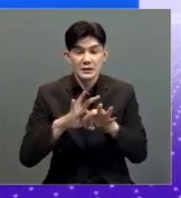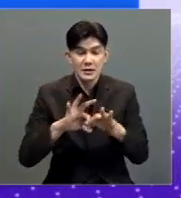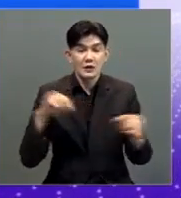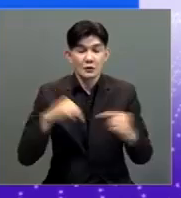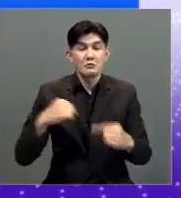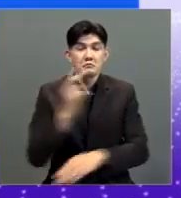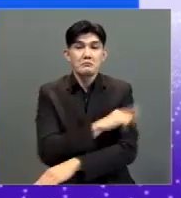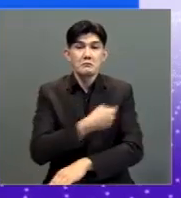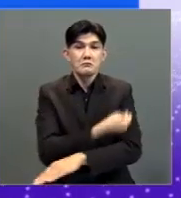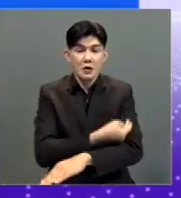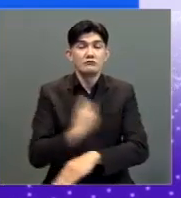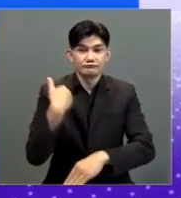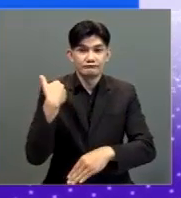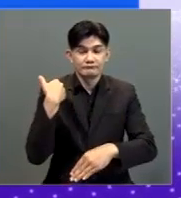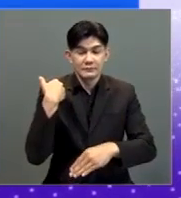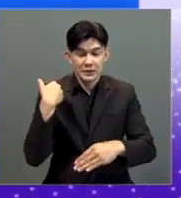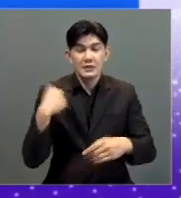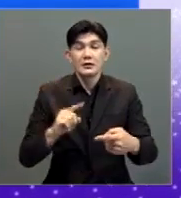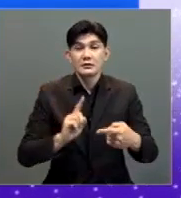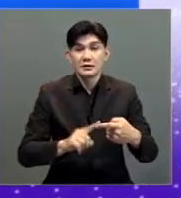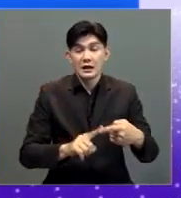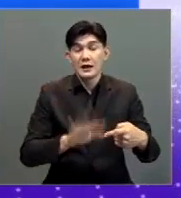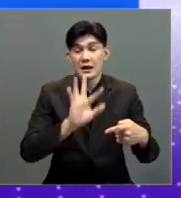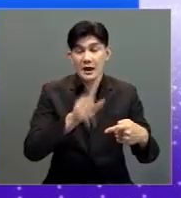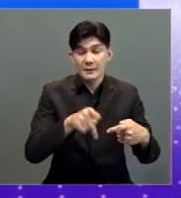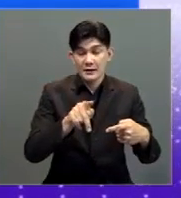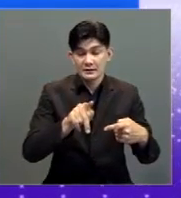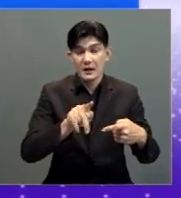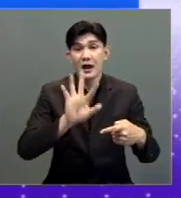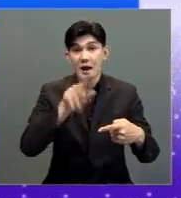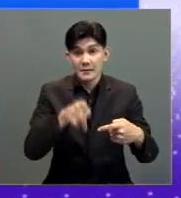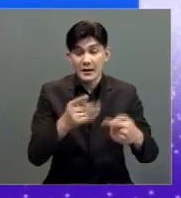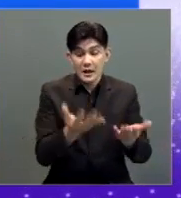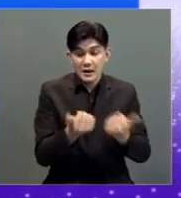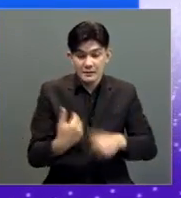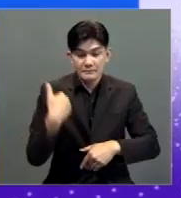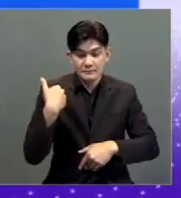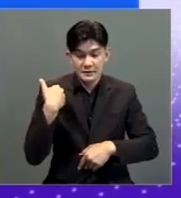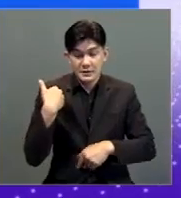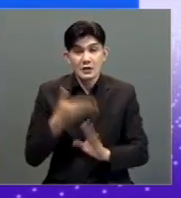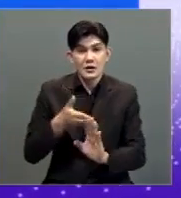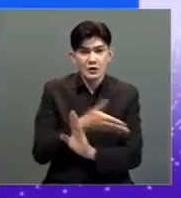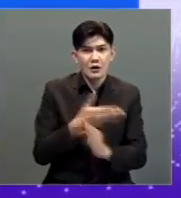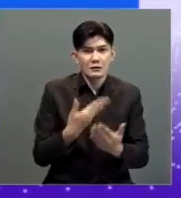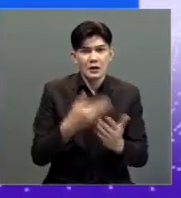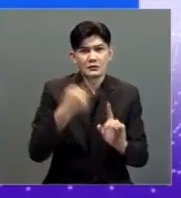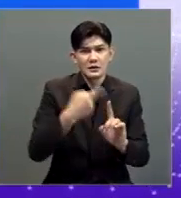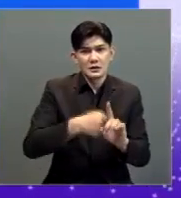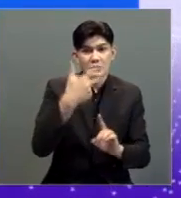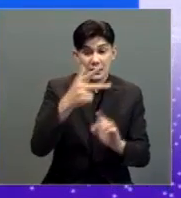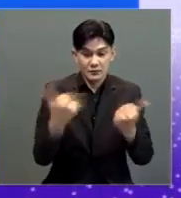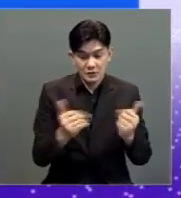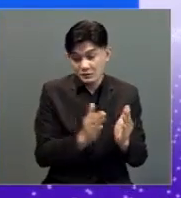ารณสุขนะคะในจำนวนนี้ก็คือเงิน 5,000 บาทที่หลายๆคนจะได้รับจากก่อนหน้านี้บอกว่าให้3เดือนตอ